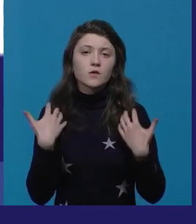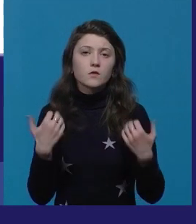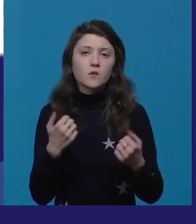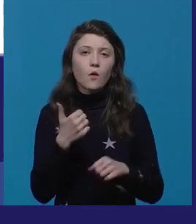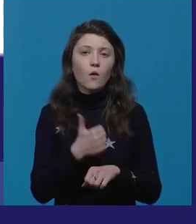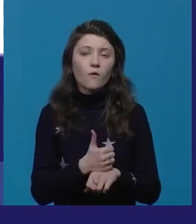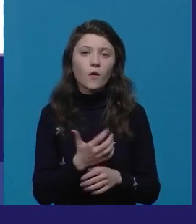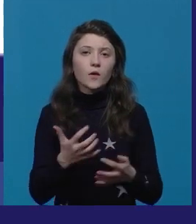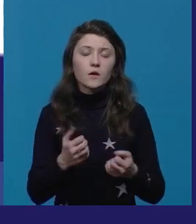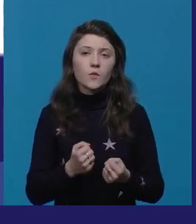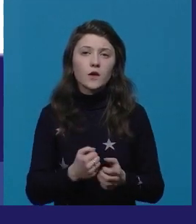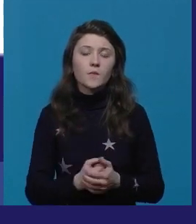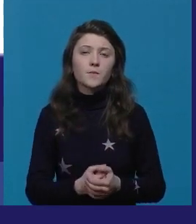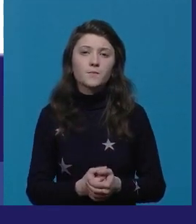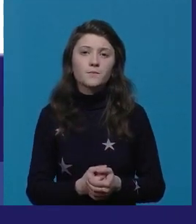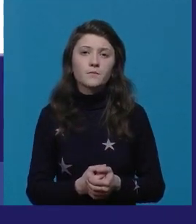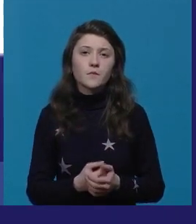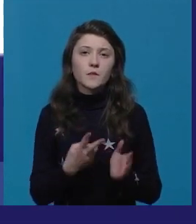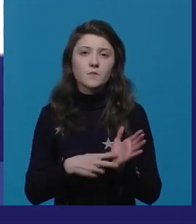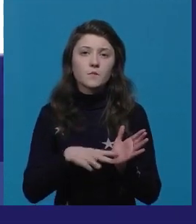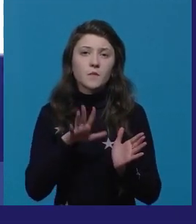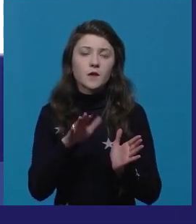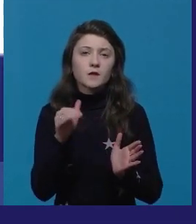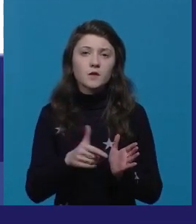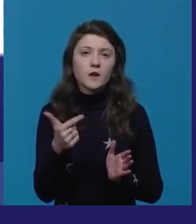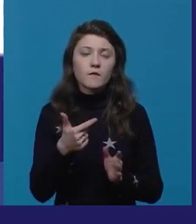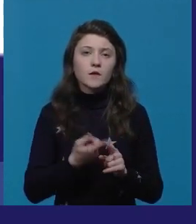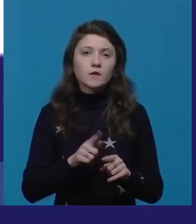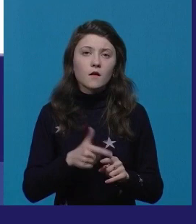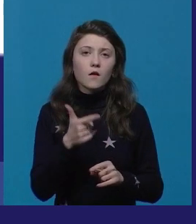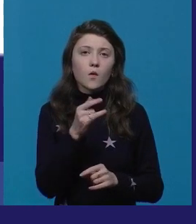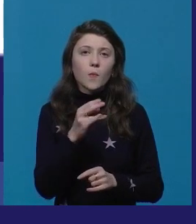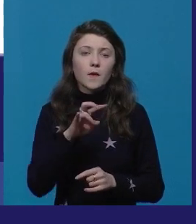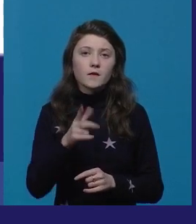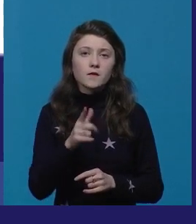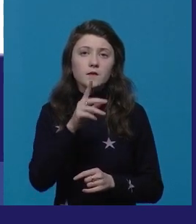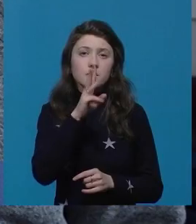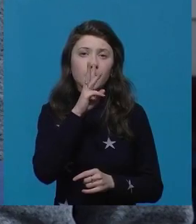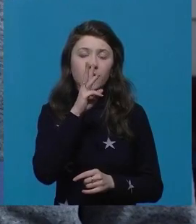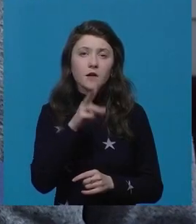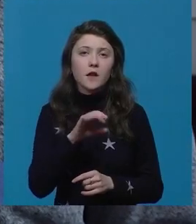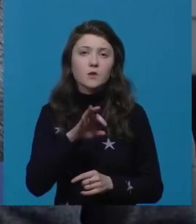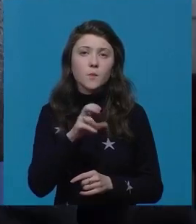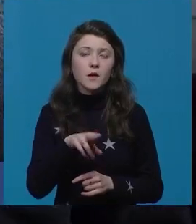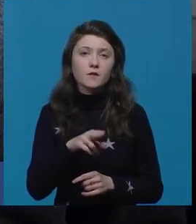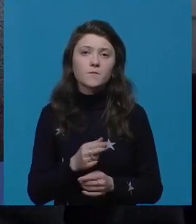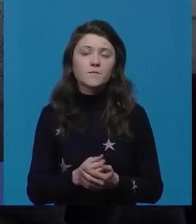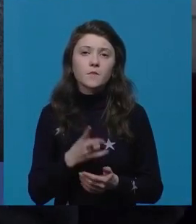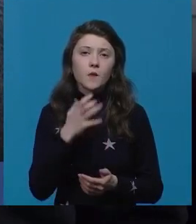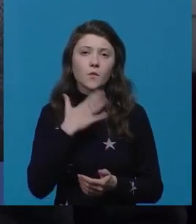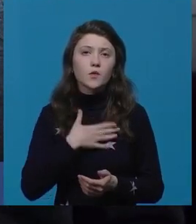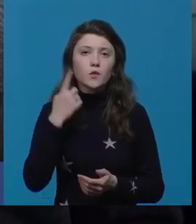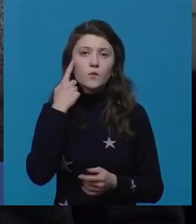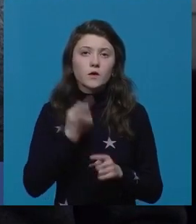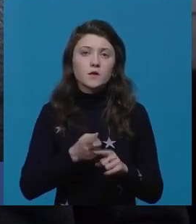отримує 75 тисяч гривень, це там, груднева і зарплата листопадна. То, на мою думку, це досить